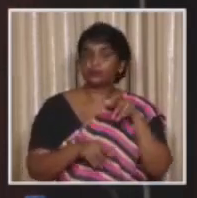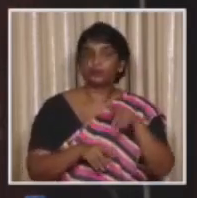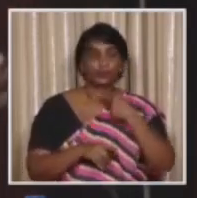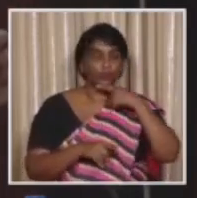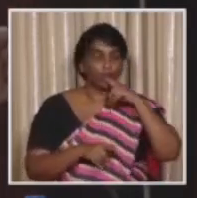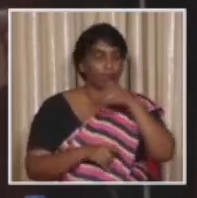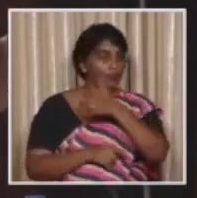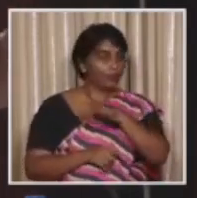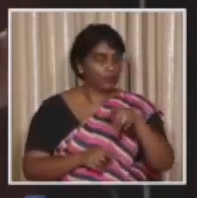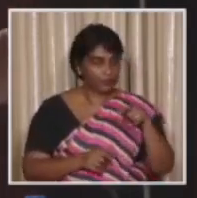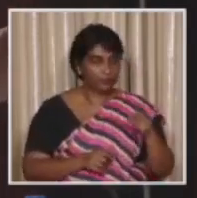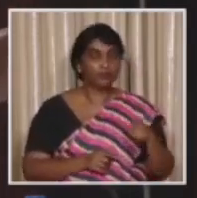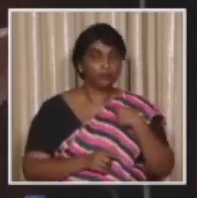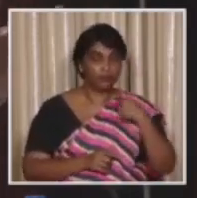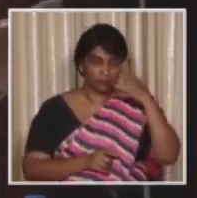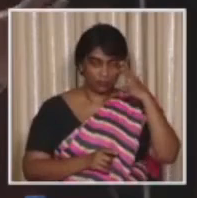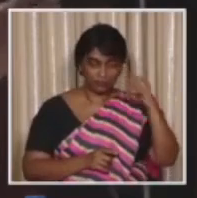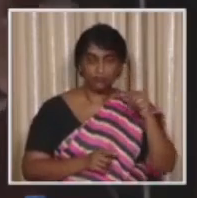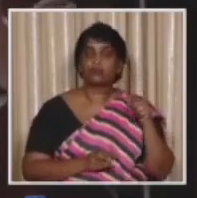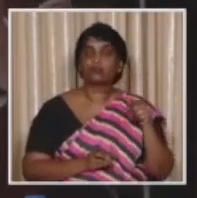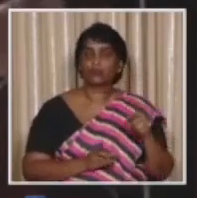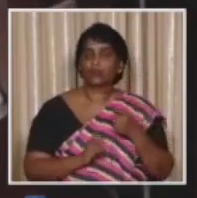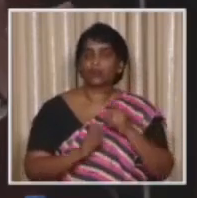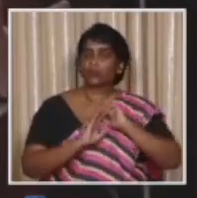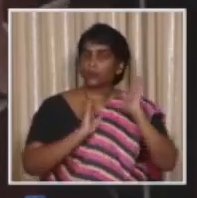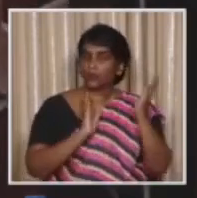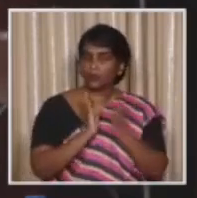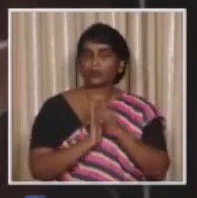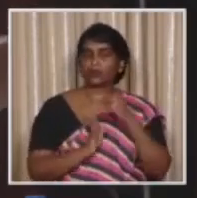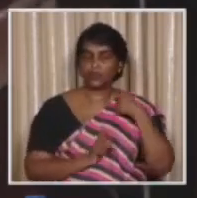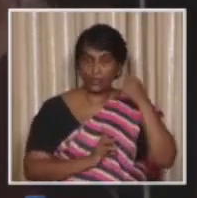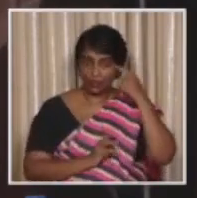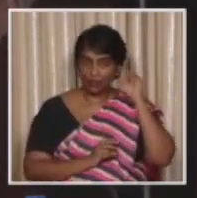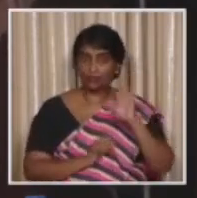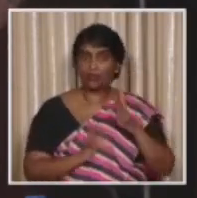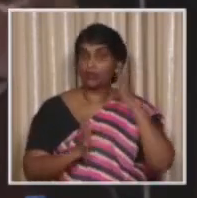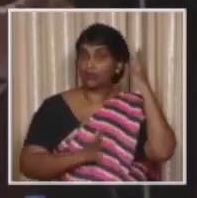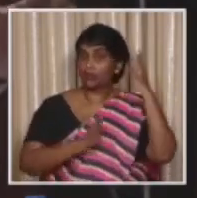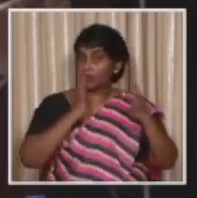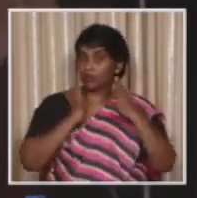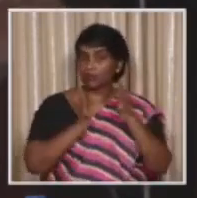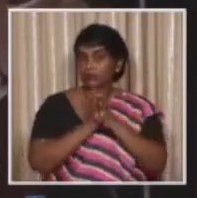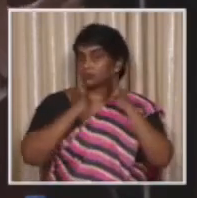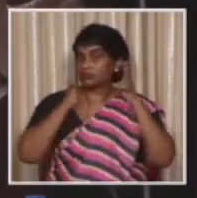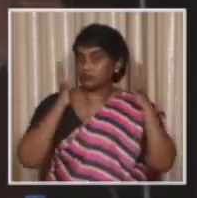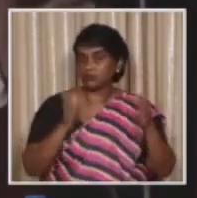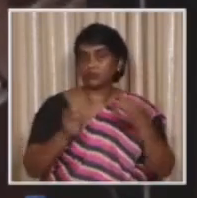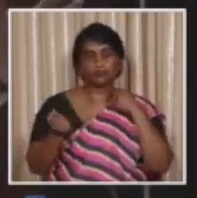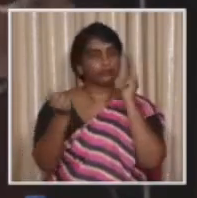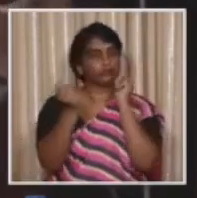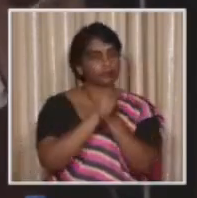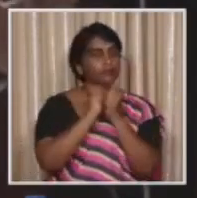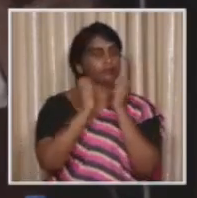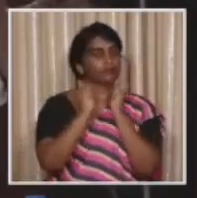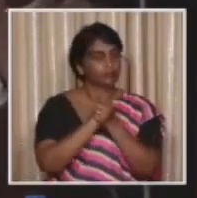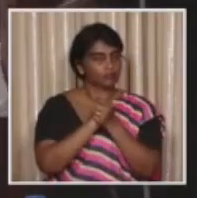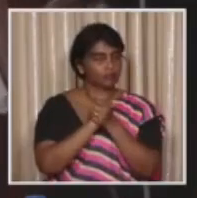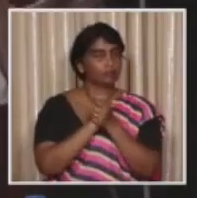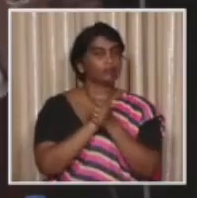සාගර කලාපය මතක තියාගන්න හැම කෙනෙක්ම මතක තියාගන්න ලෝකයේ දැවැන්තම වෙනස්කම් වලට